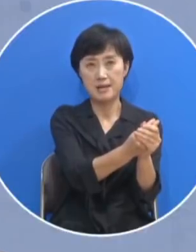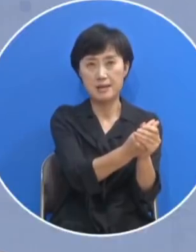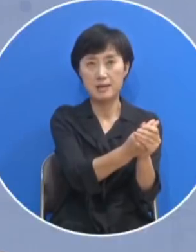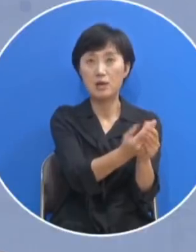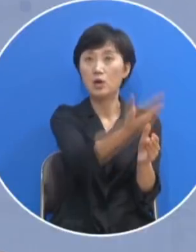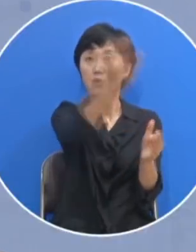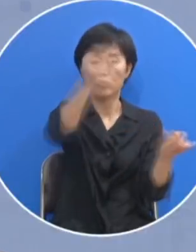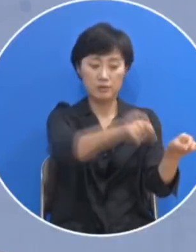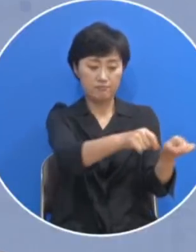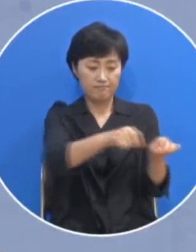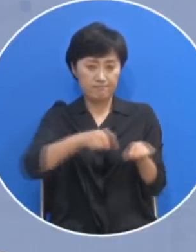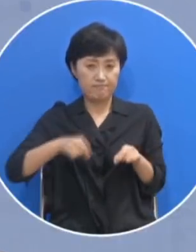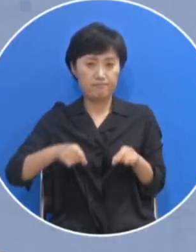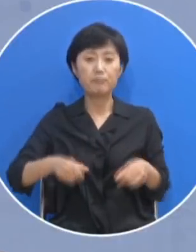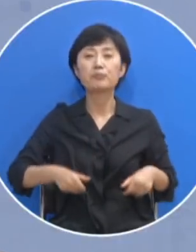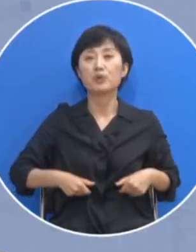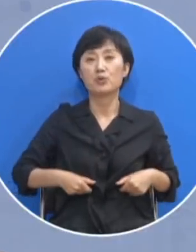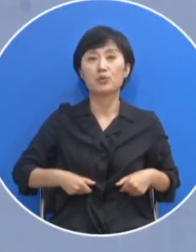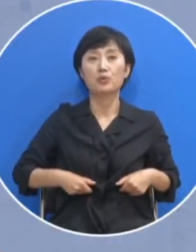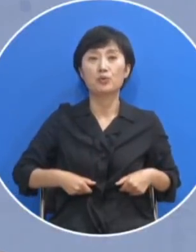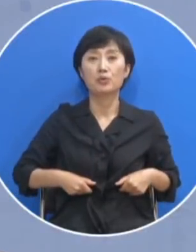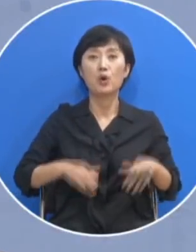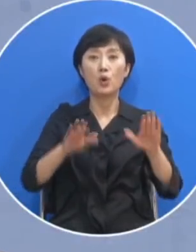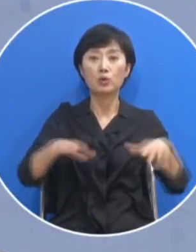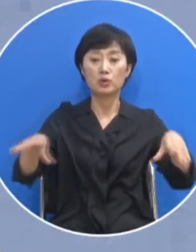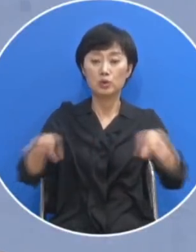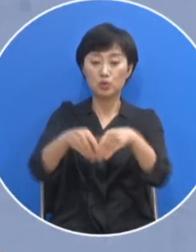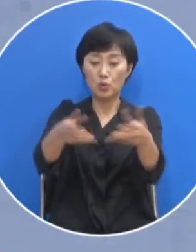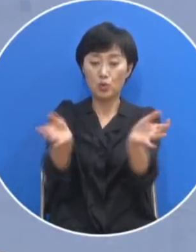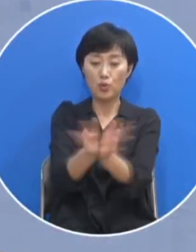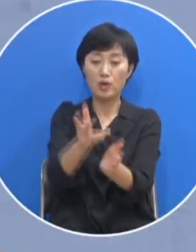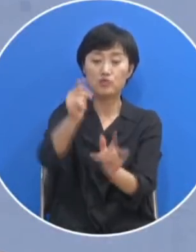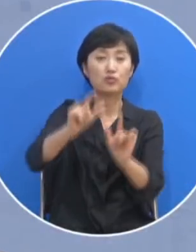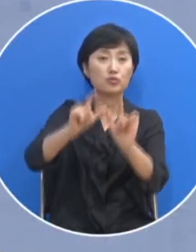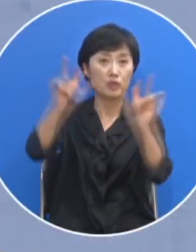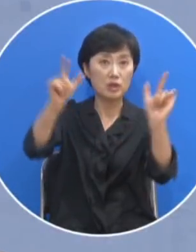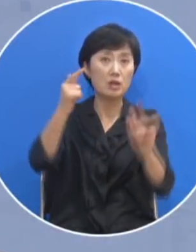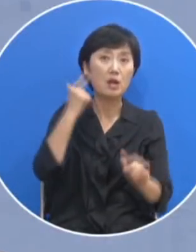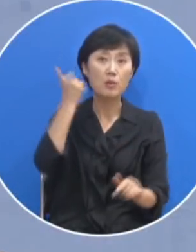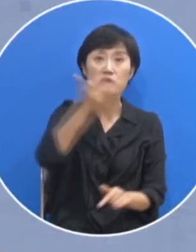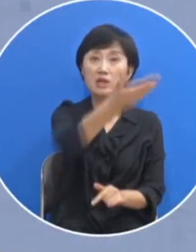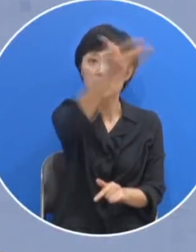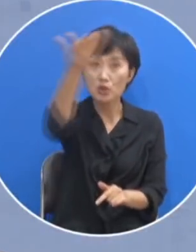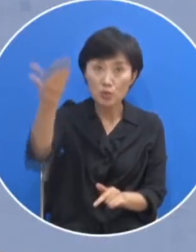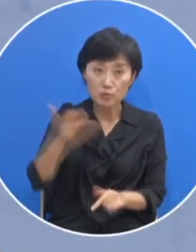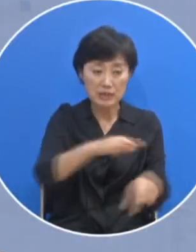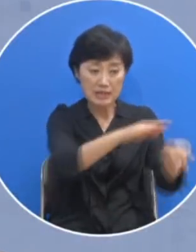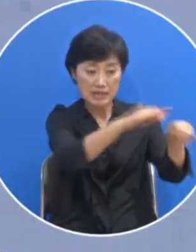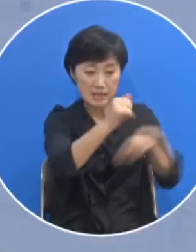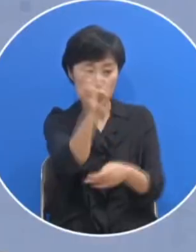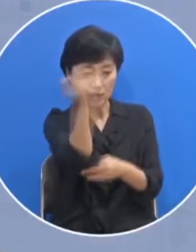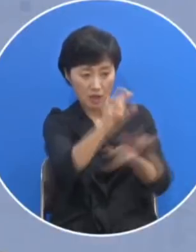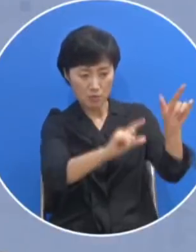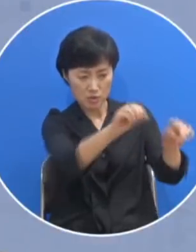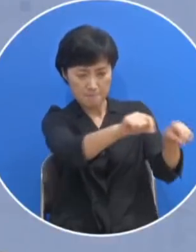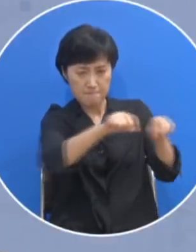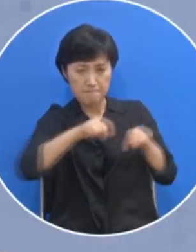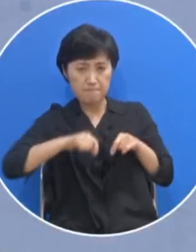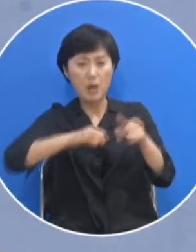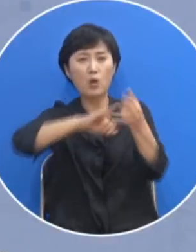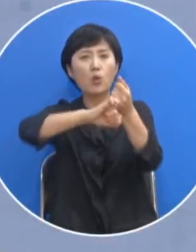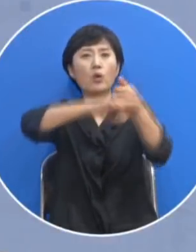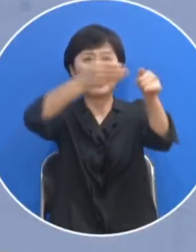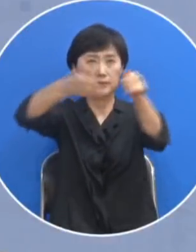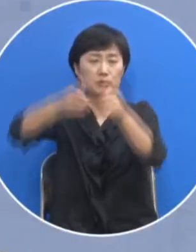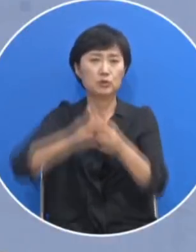서윤 말 스위스 we 우리 종회 줄인 데 뭐 서 님들 꼭 해보게 됩니다 그래서 전 화성 있었네 파스 6 마스터 그리스도